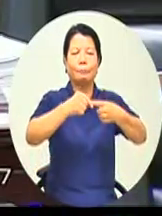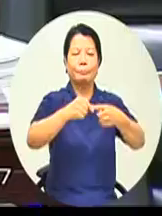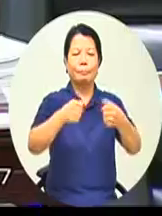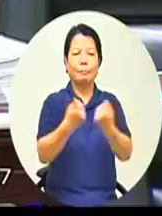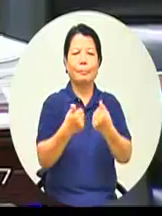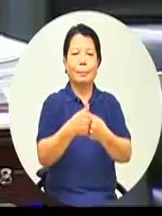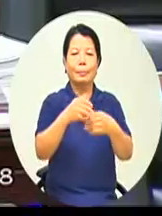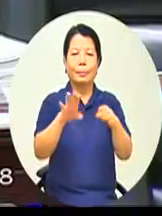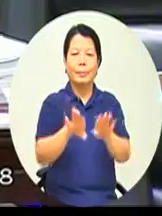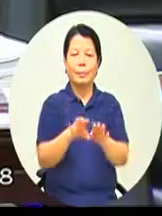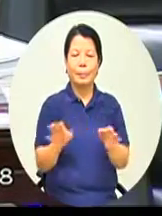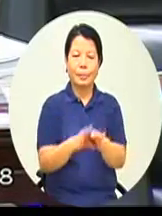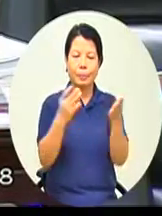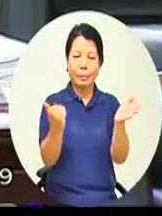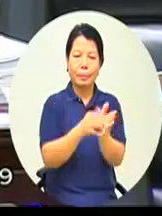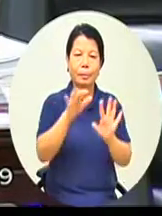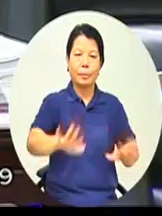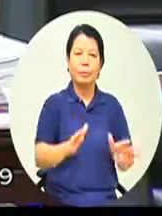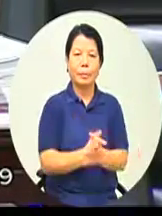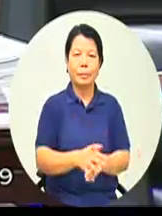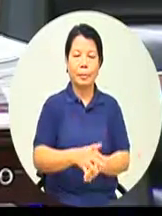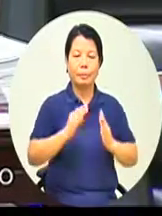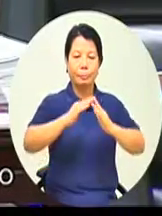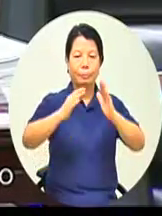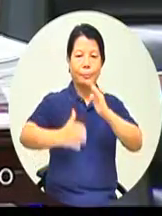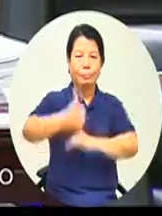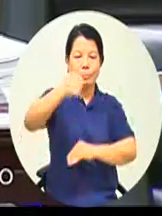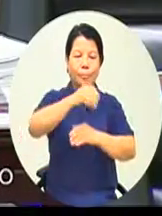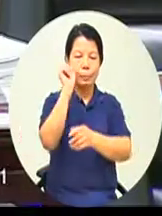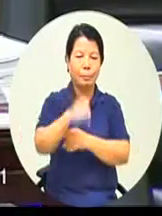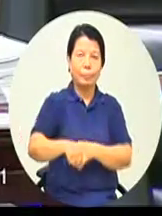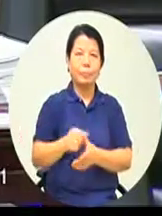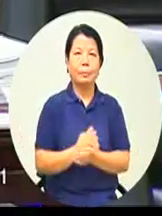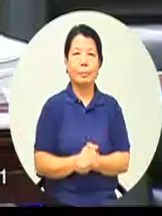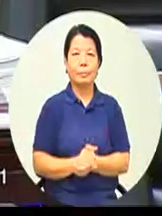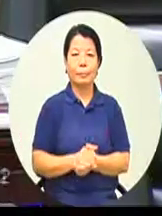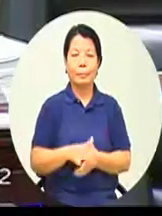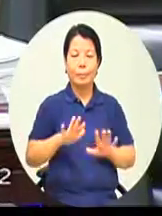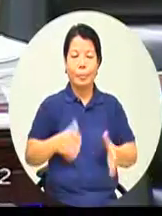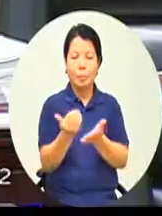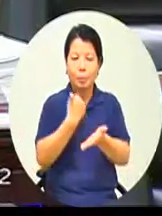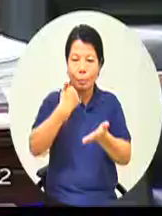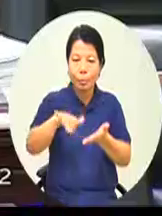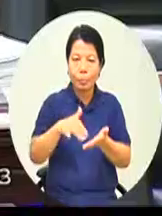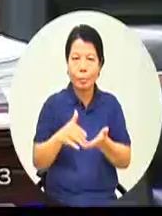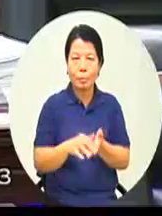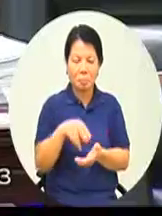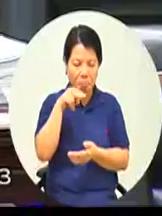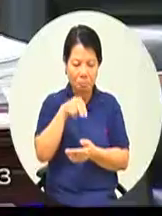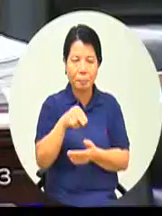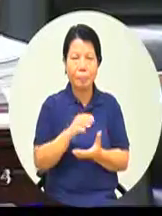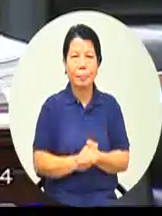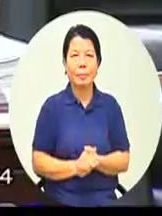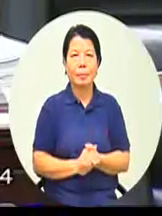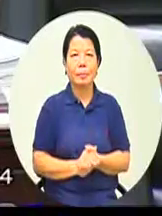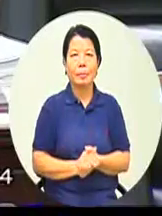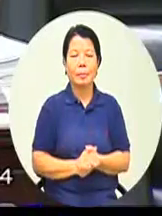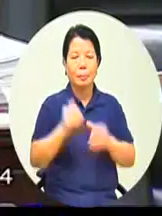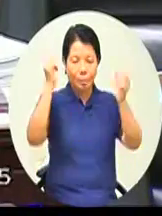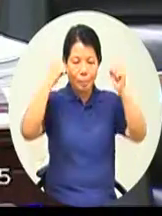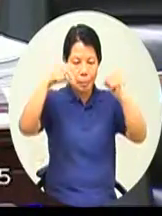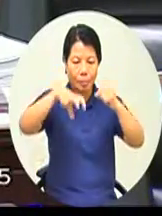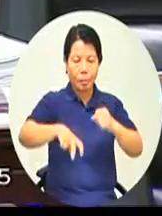啊，都有听讲市长啊，小可有答应，啊，答应到真，我这边的有啥讲的？体育署要升体育